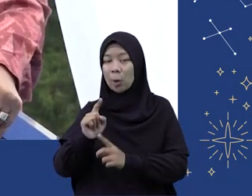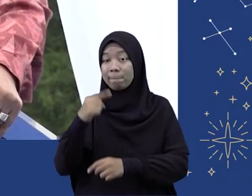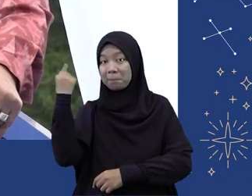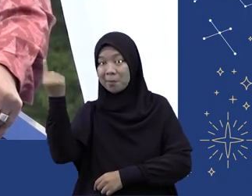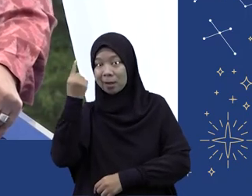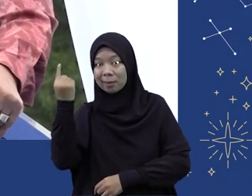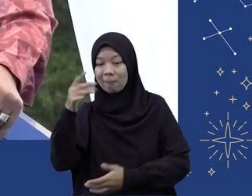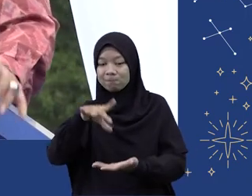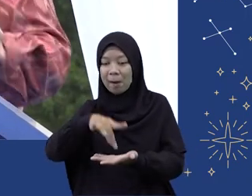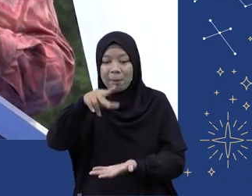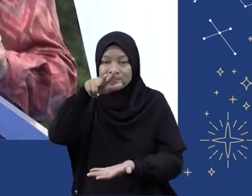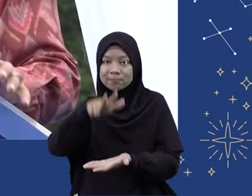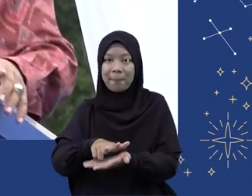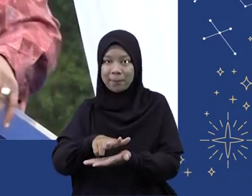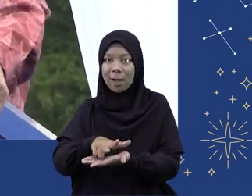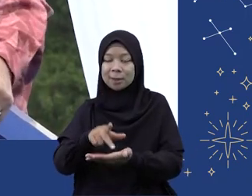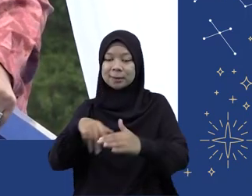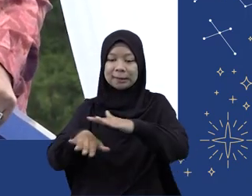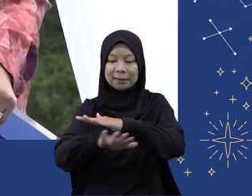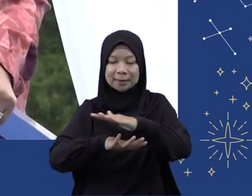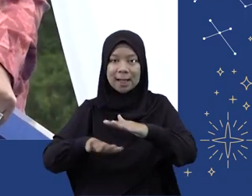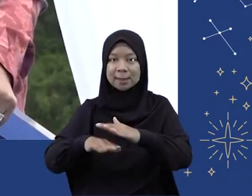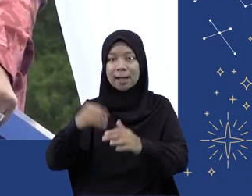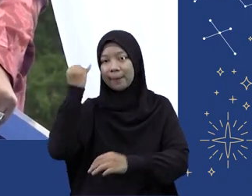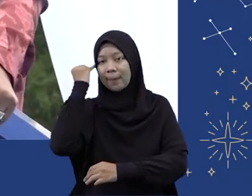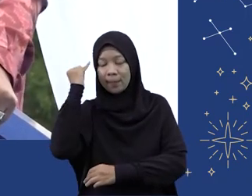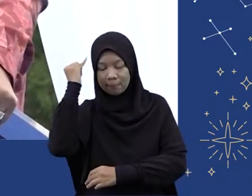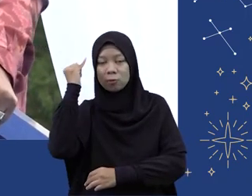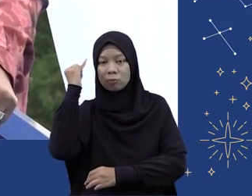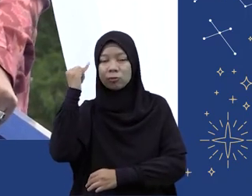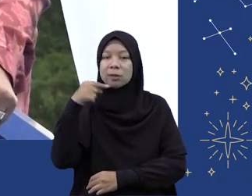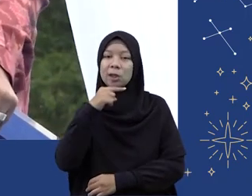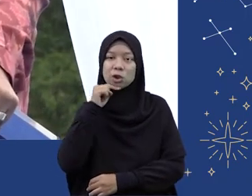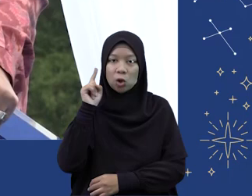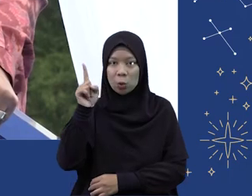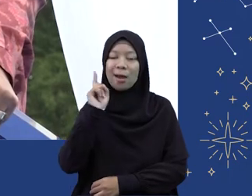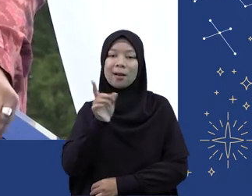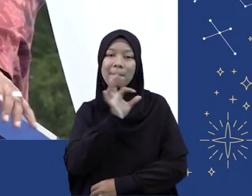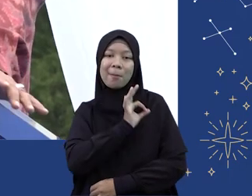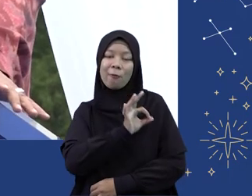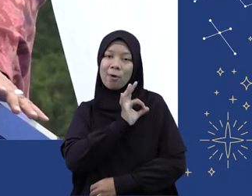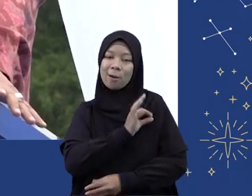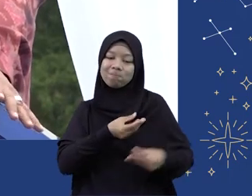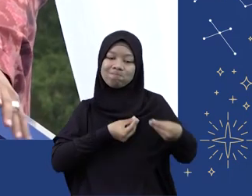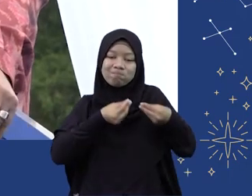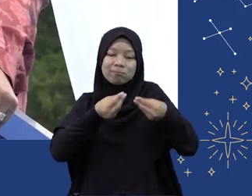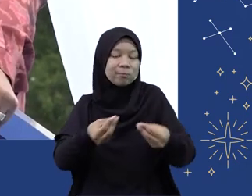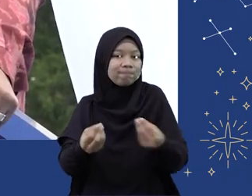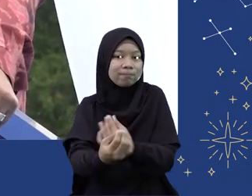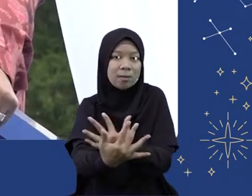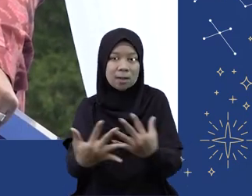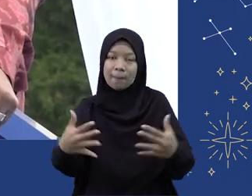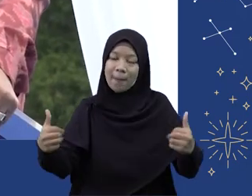untuk Indonesia ini berbasis kepada sains sehingga Memberikan manfaat yang terbaik untuk masyarakat